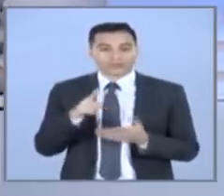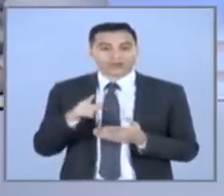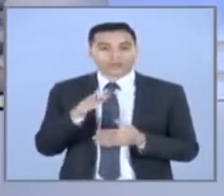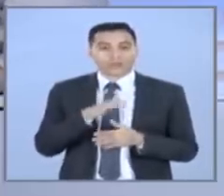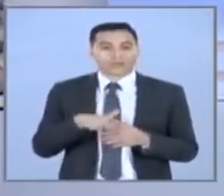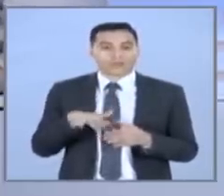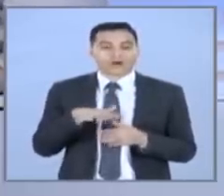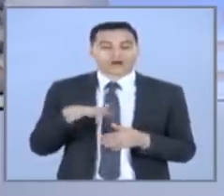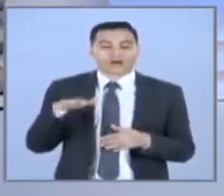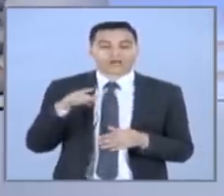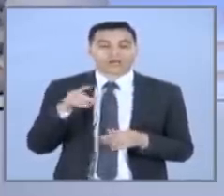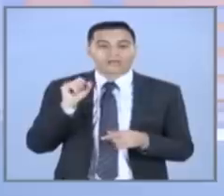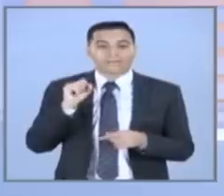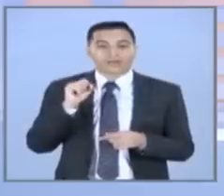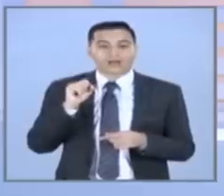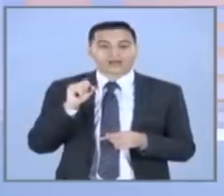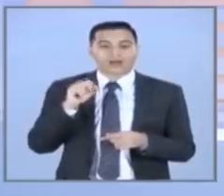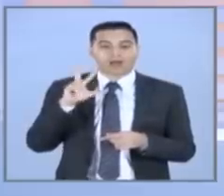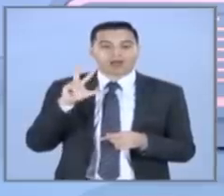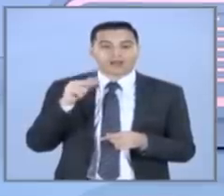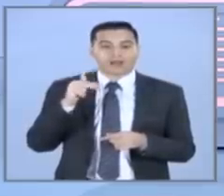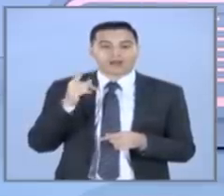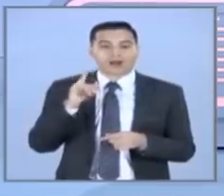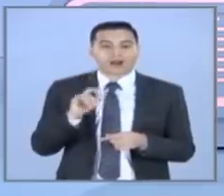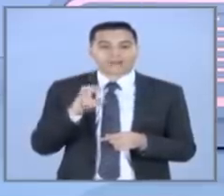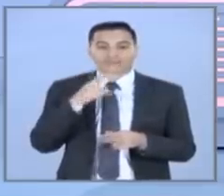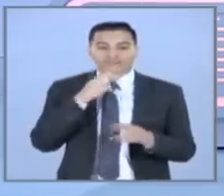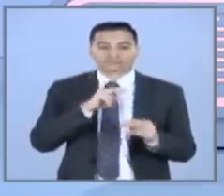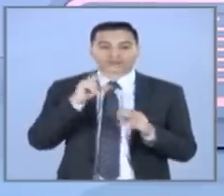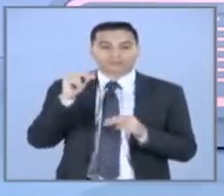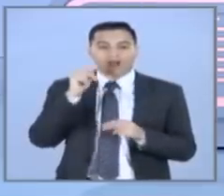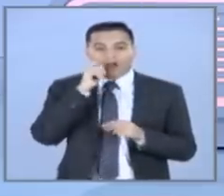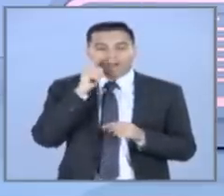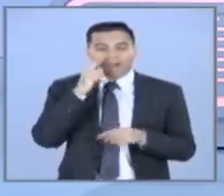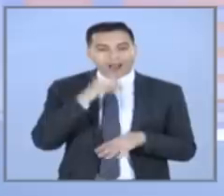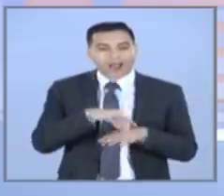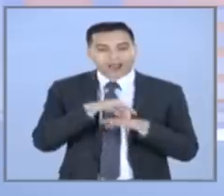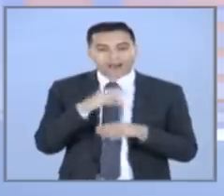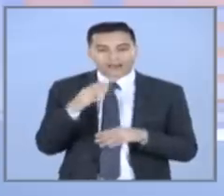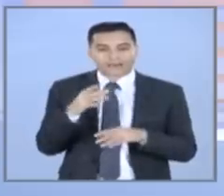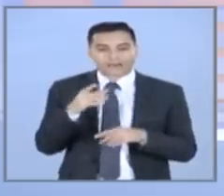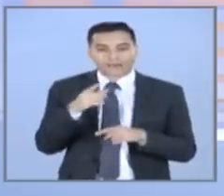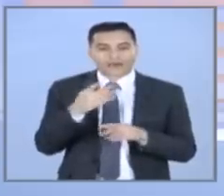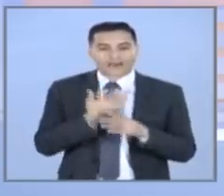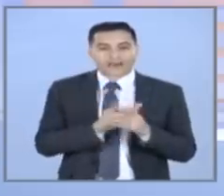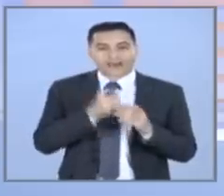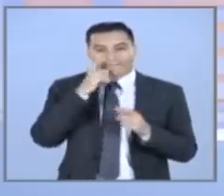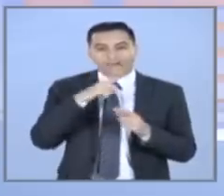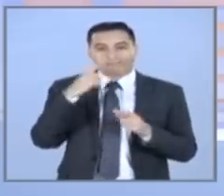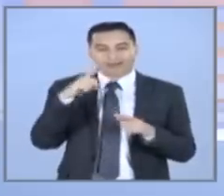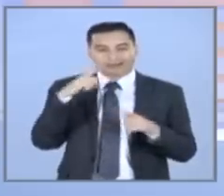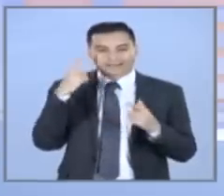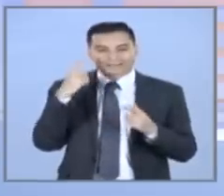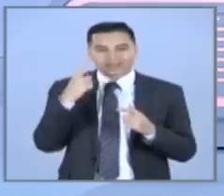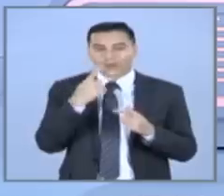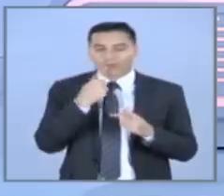ترشيح من نقابة أطباء الغربية من شابه أباه من يخليه فما ظلم ده كان نتاج وهذا الشبه من ذلك الأسد ربنا